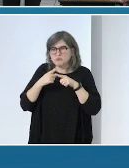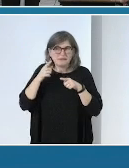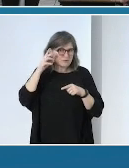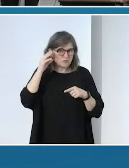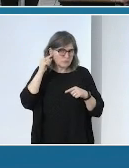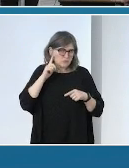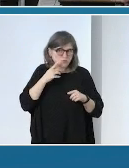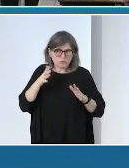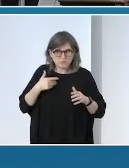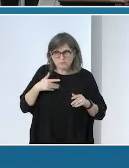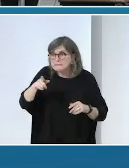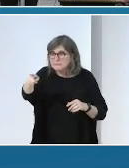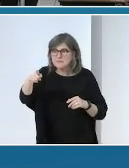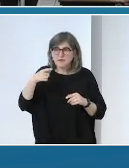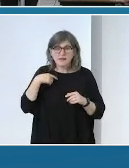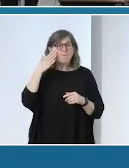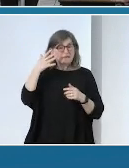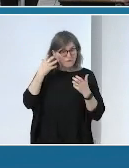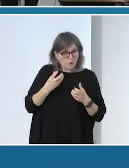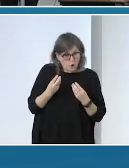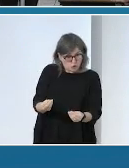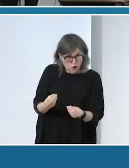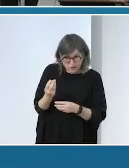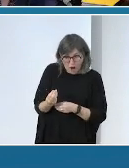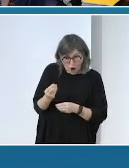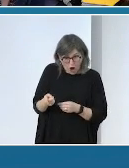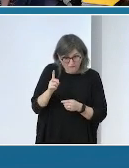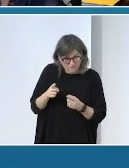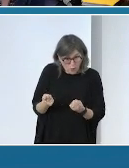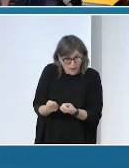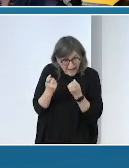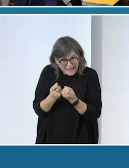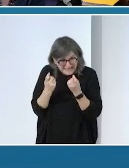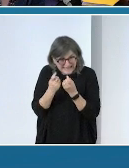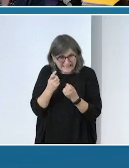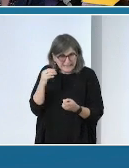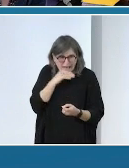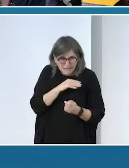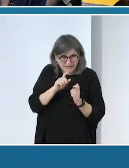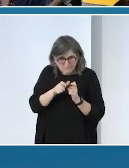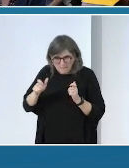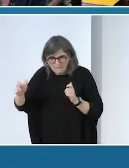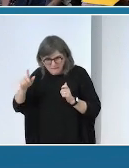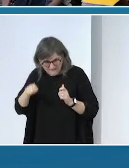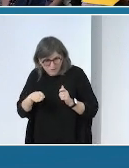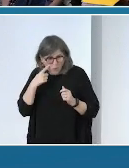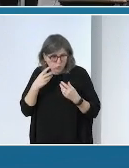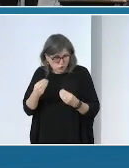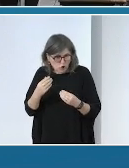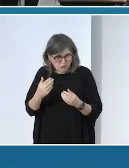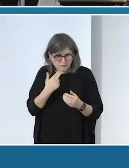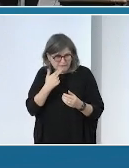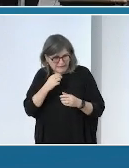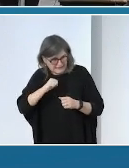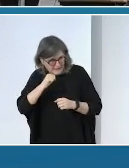Ça veut dire que si on veut faire travailler l'enfant, on est obligé de passer par des exercices rapides, sinon on n'est pas efficace. Oh, oui,